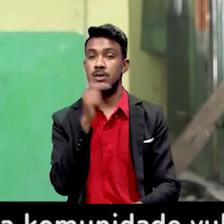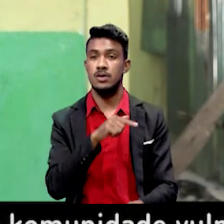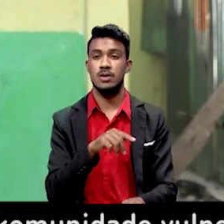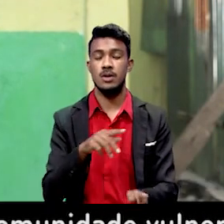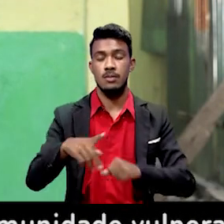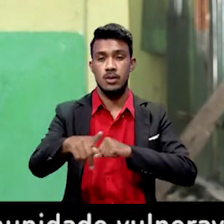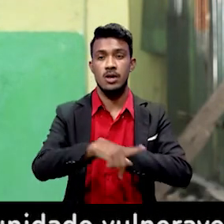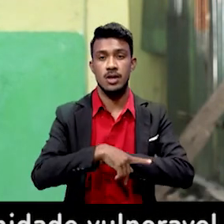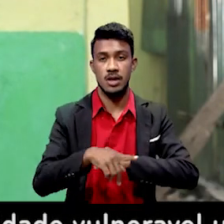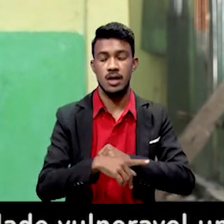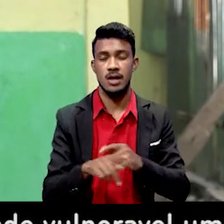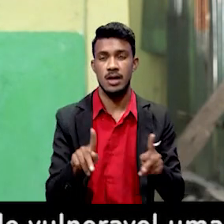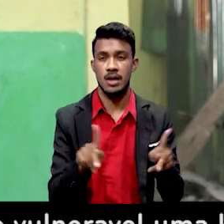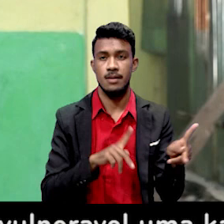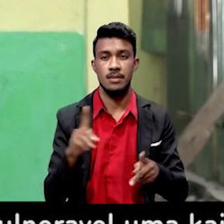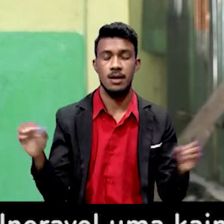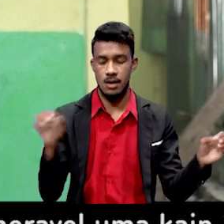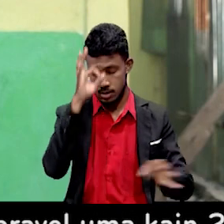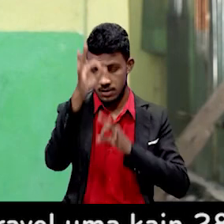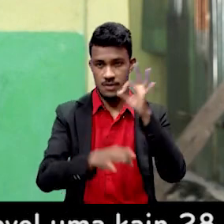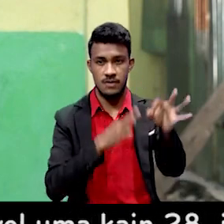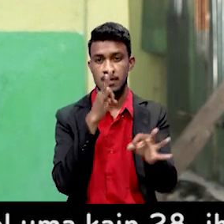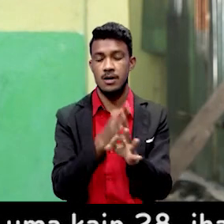amaladu saida mas mais fal husi be.